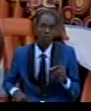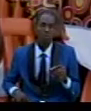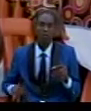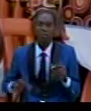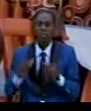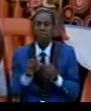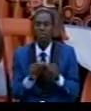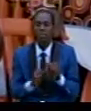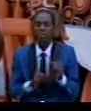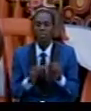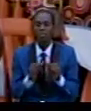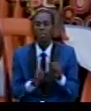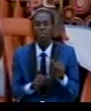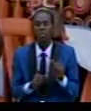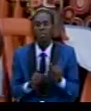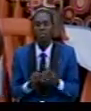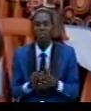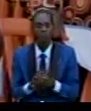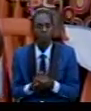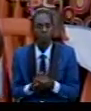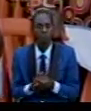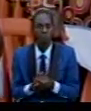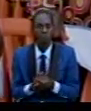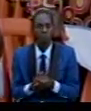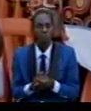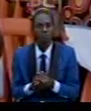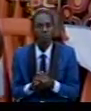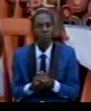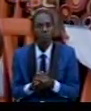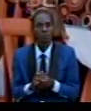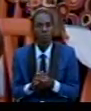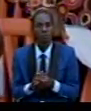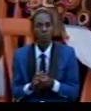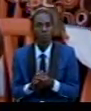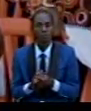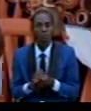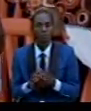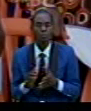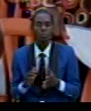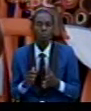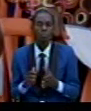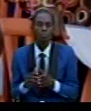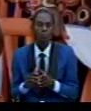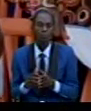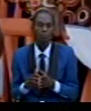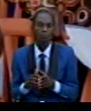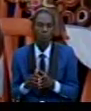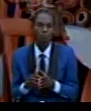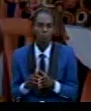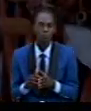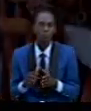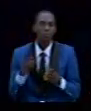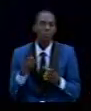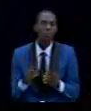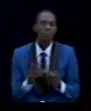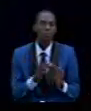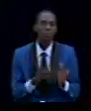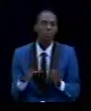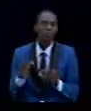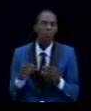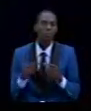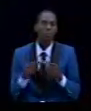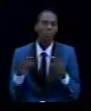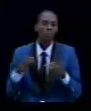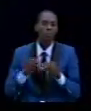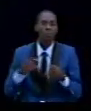les life of the children. Les plans de l'ennemi dans la vie des jeunes. In the plan of the devil in the life les of youth. Les plans de l'ennemi dans la vie des adultes. The plan of the devil in the life of adults. Que